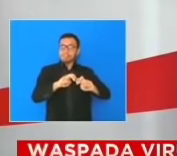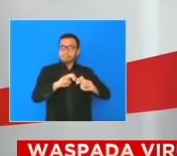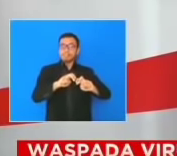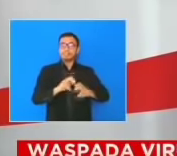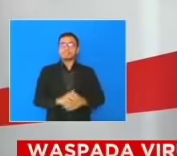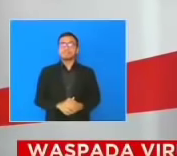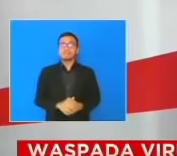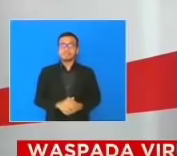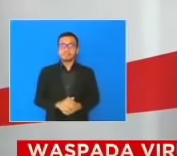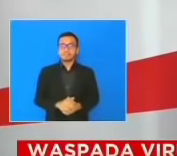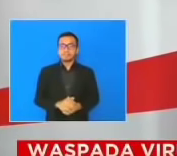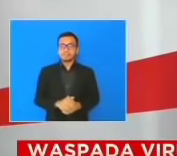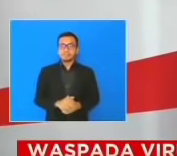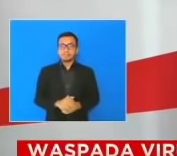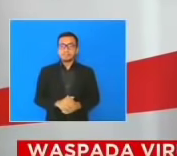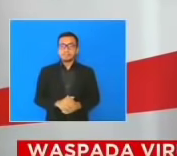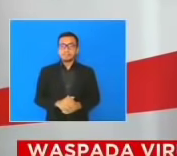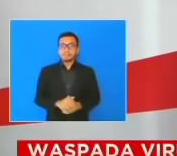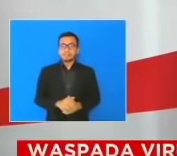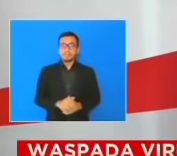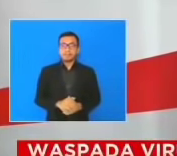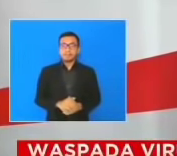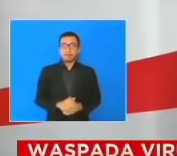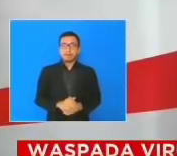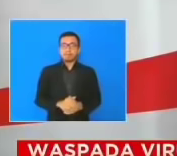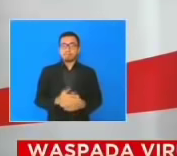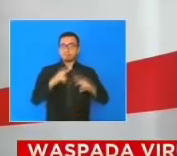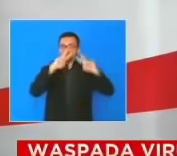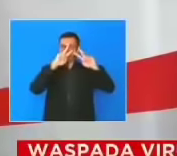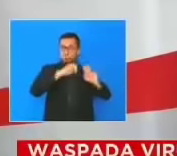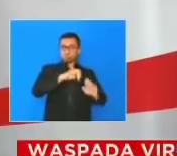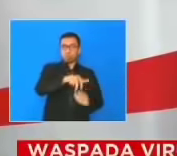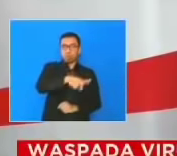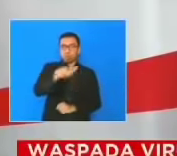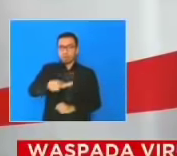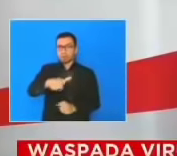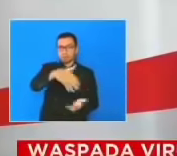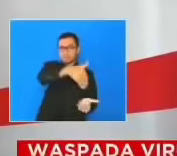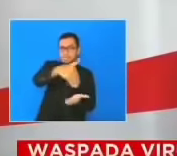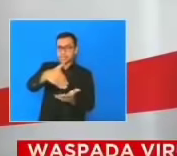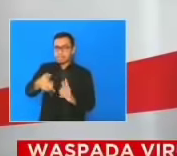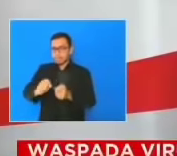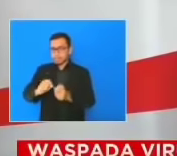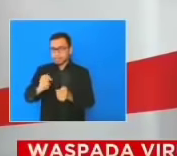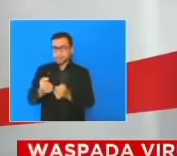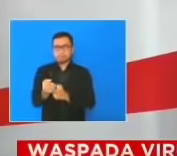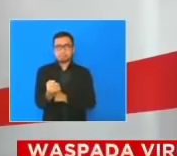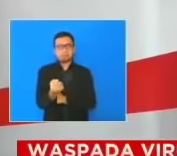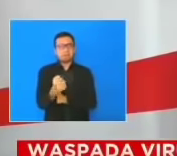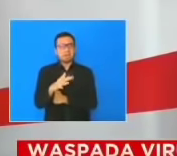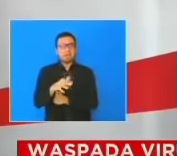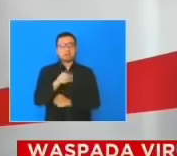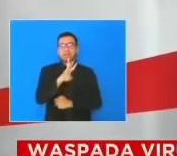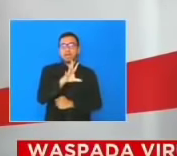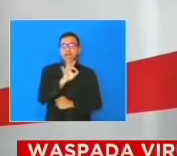dilaksanakan dari spesimen yang dikirim lebih dari 300 rumah sakit rujukan